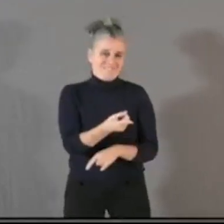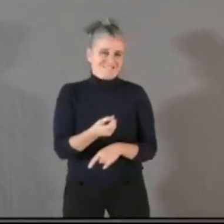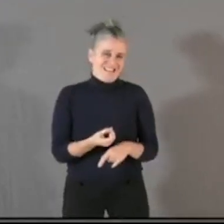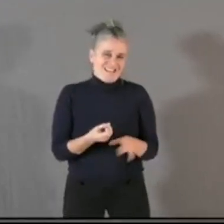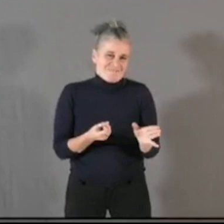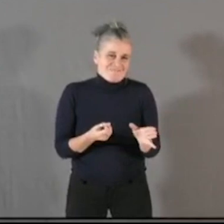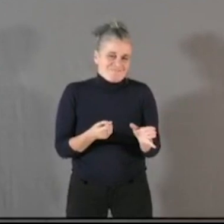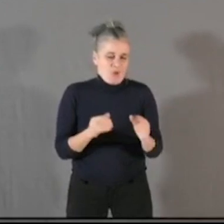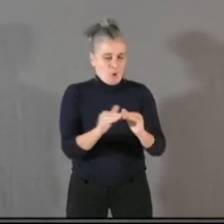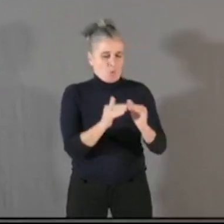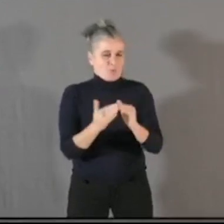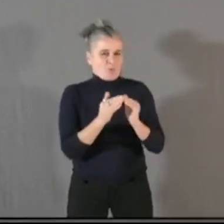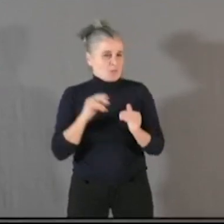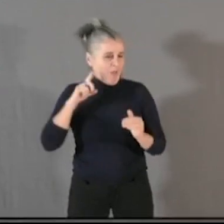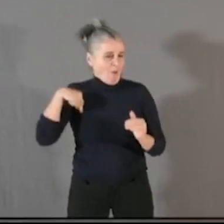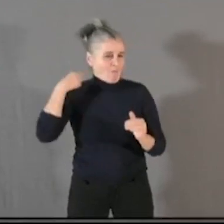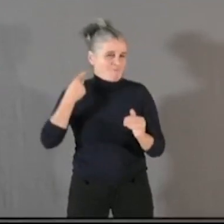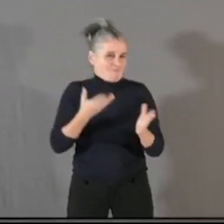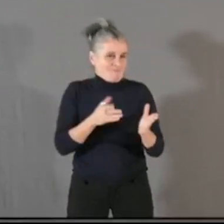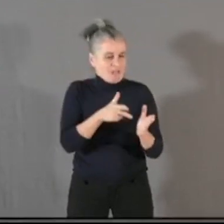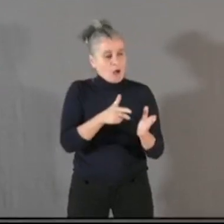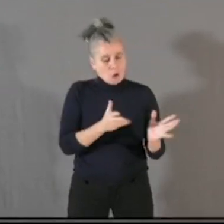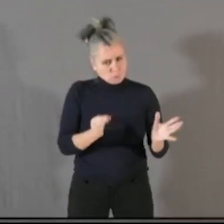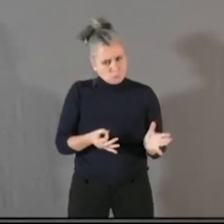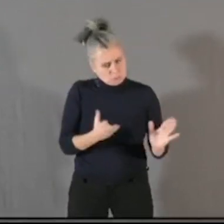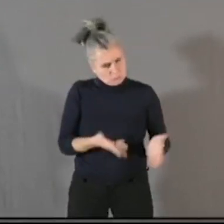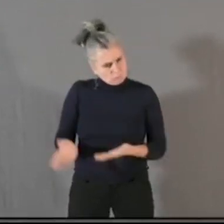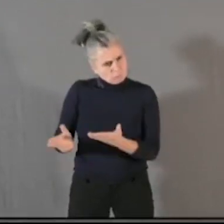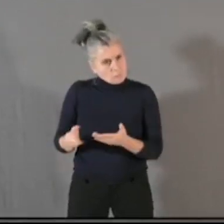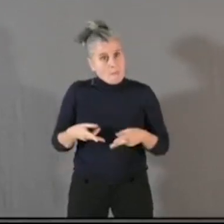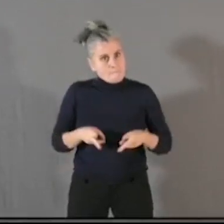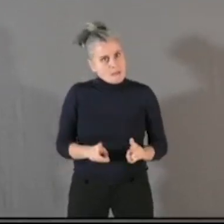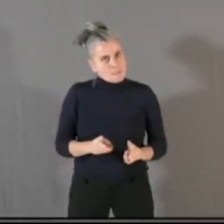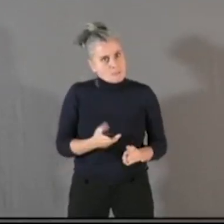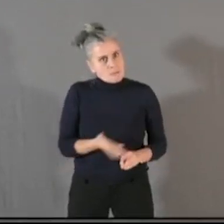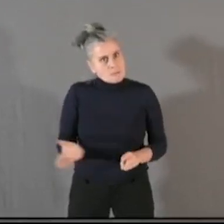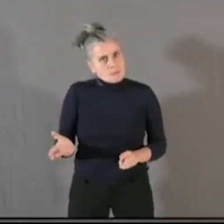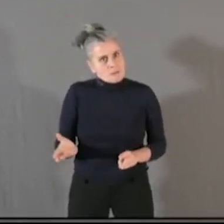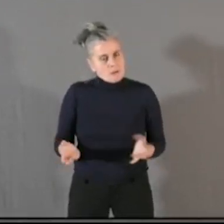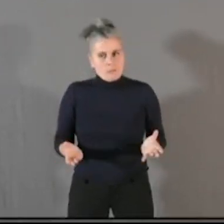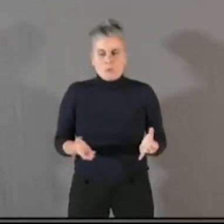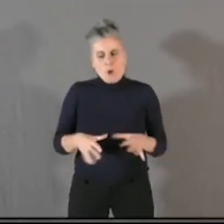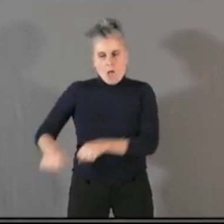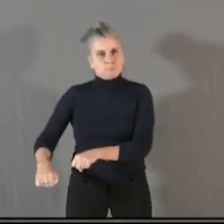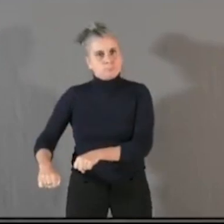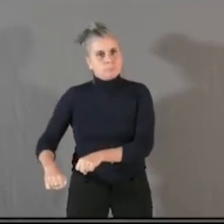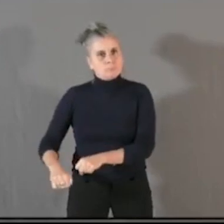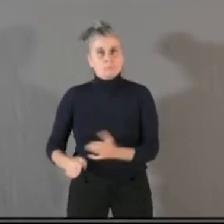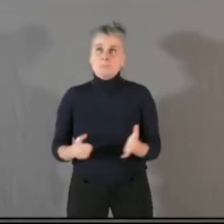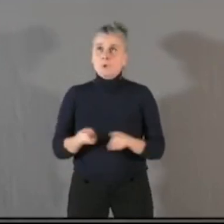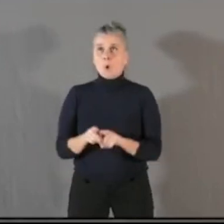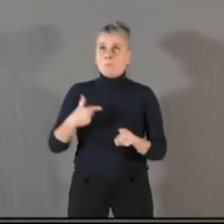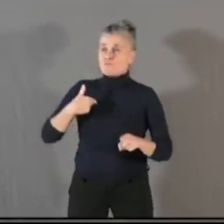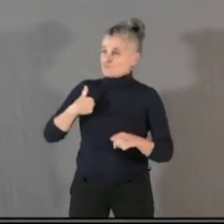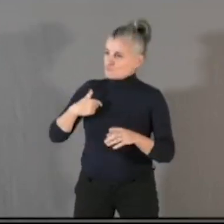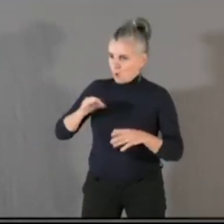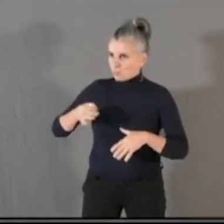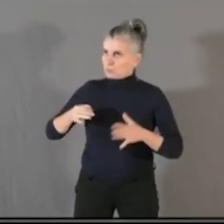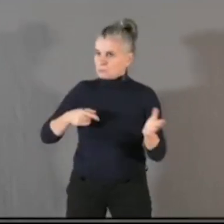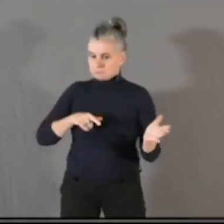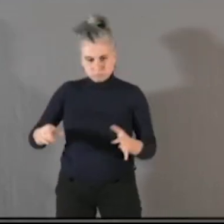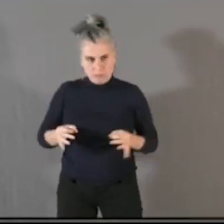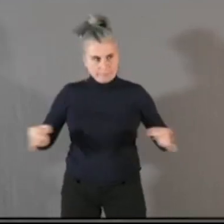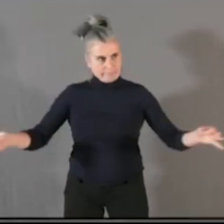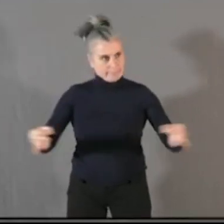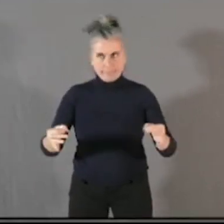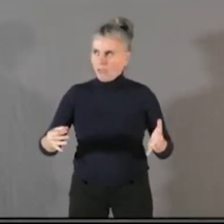permis n'ont aucune valeur juridique, mais ils arrivent à convaincre ces squatteurs d'être dans leur bon droit lorsqu'ils occupent des terrains